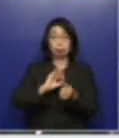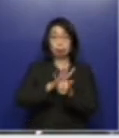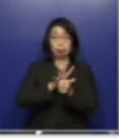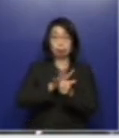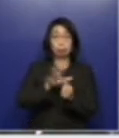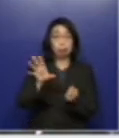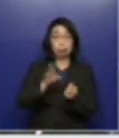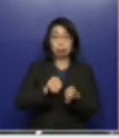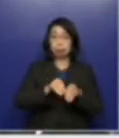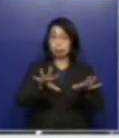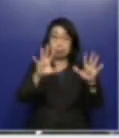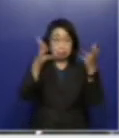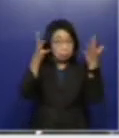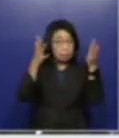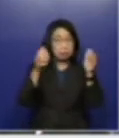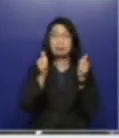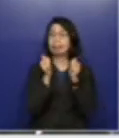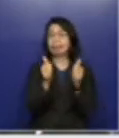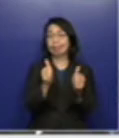แล้วมีทหารอียิปต์เข้าไป